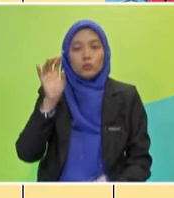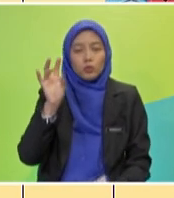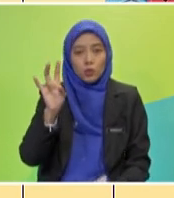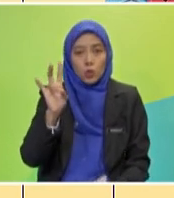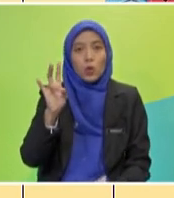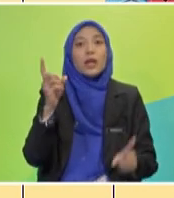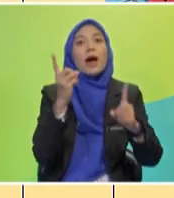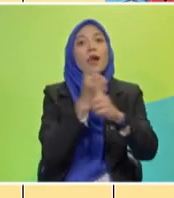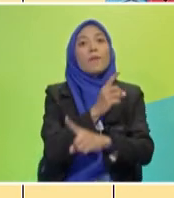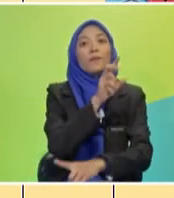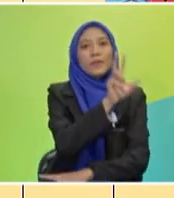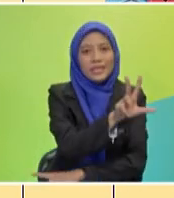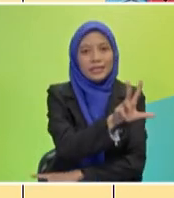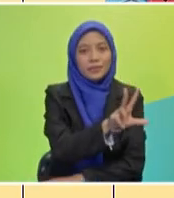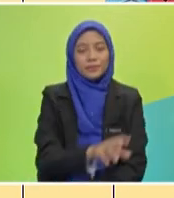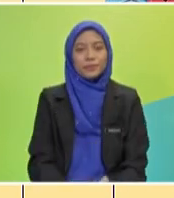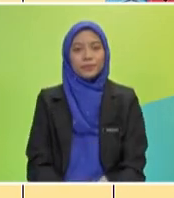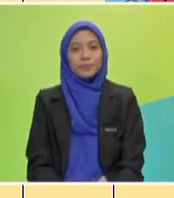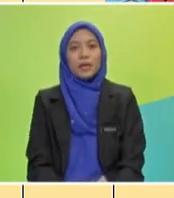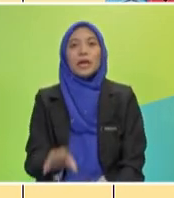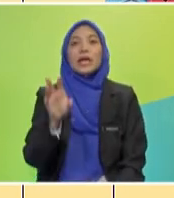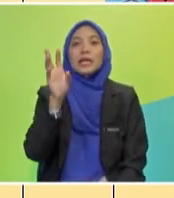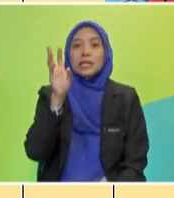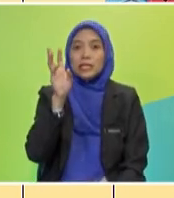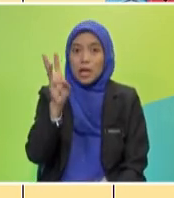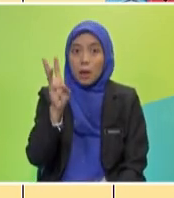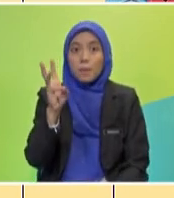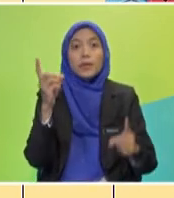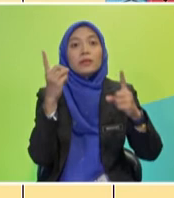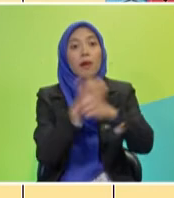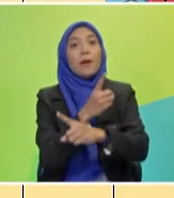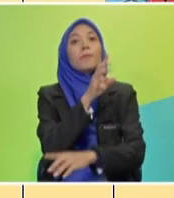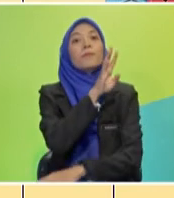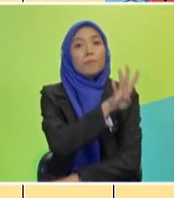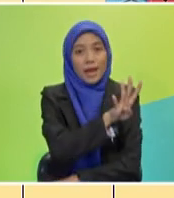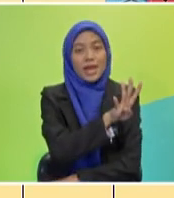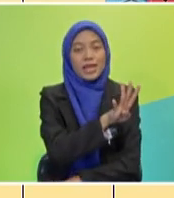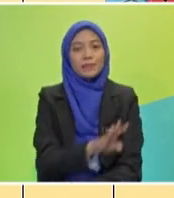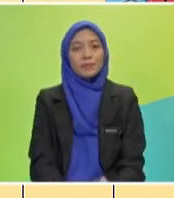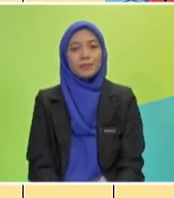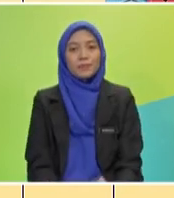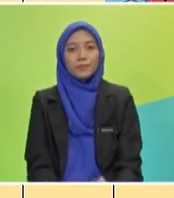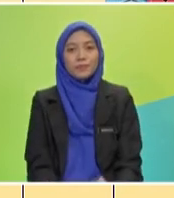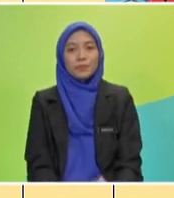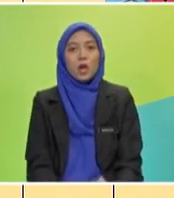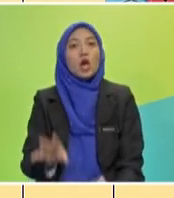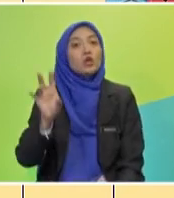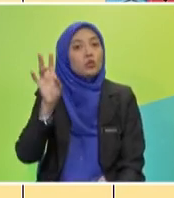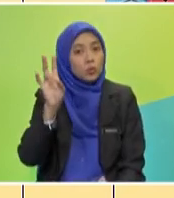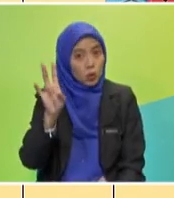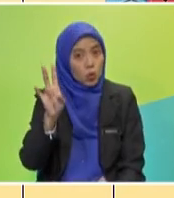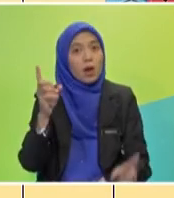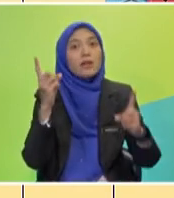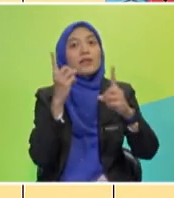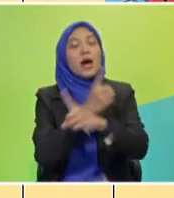darab 3. Yang ketiga, 6 darab 4. Dan yang terakhir, 7